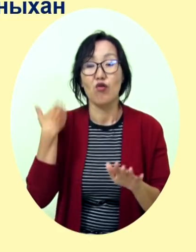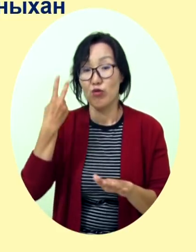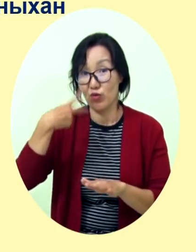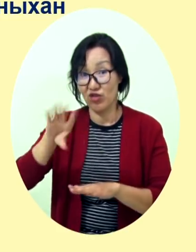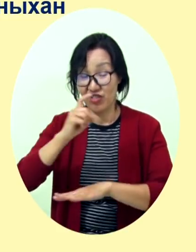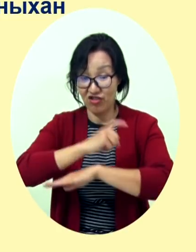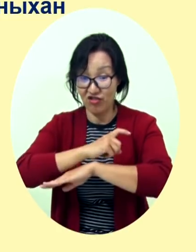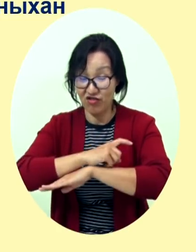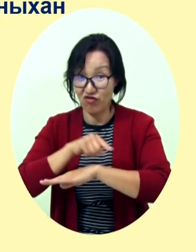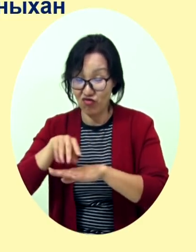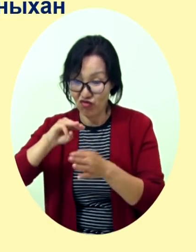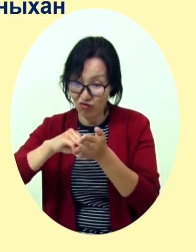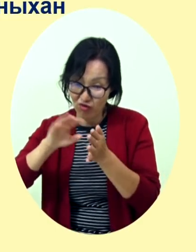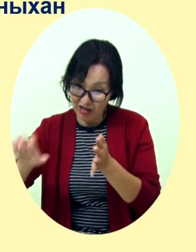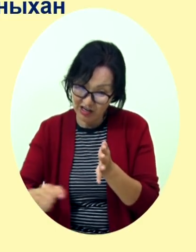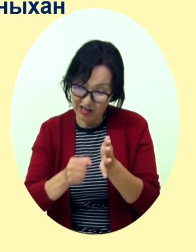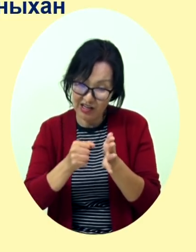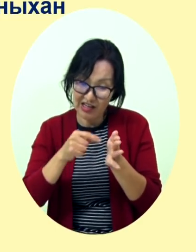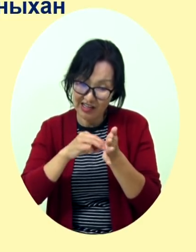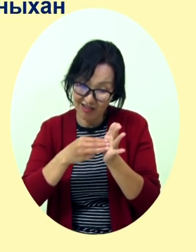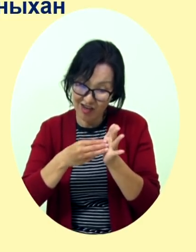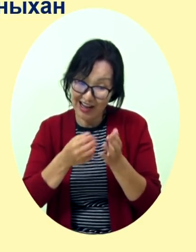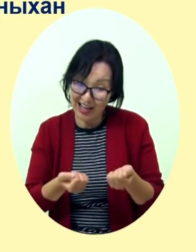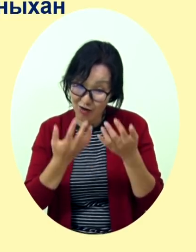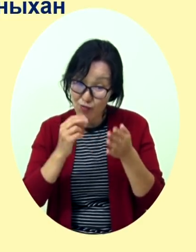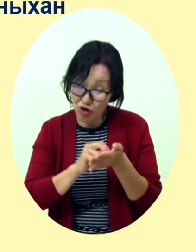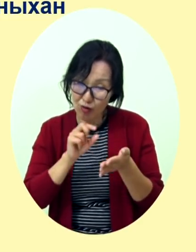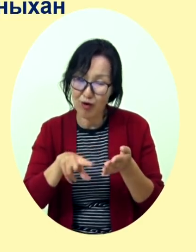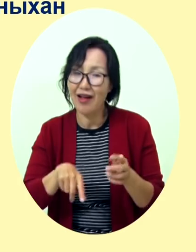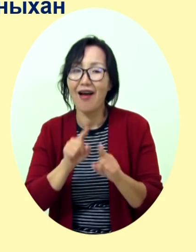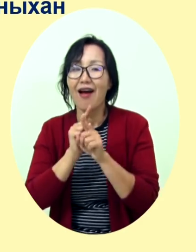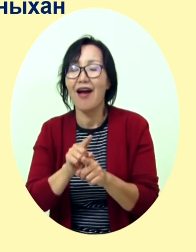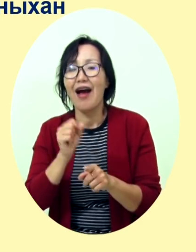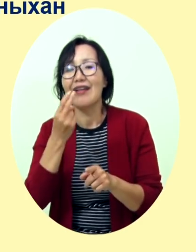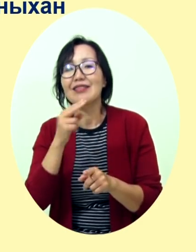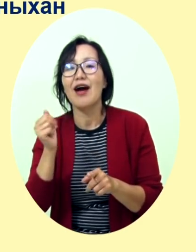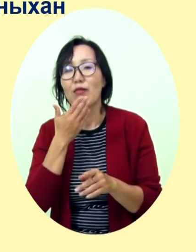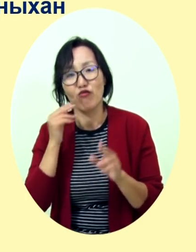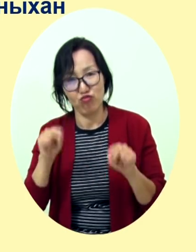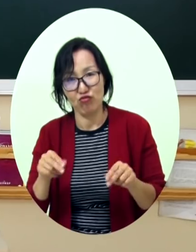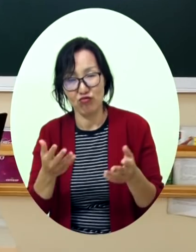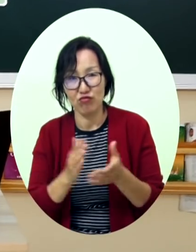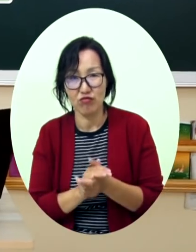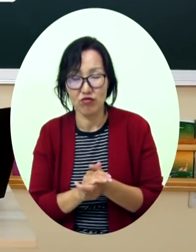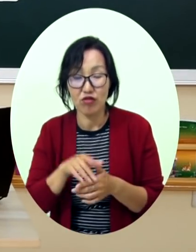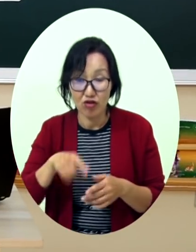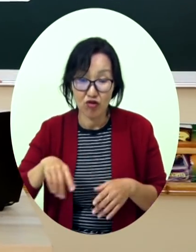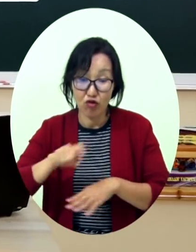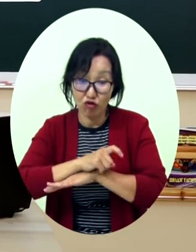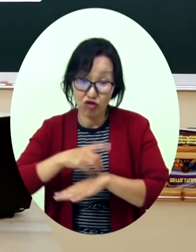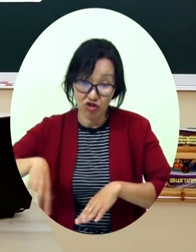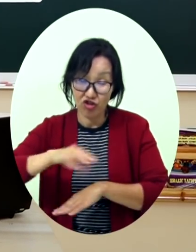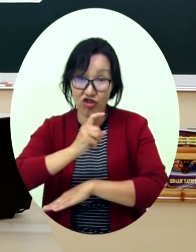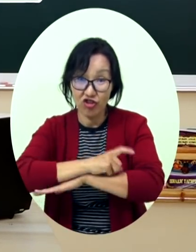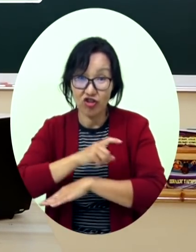өмнө үтсэн төлөвлөгөө гаргаж бичих юм бол алдаагүй байх боломжтой гэдгийг эндээс багш нь хэлж өгье. Ингээд бид нар